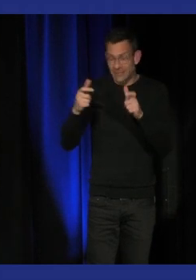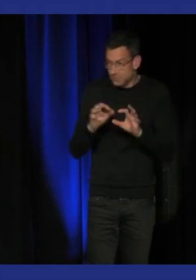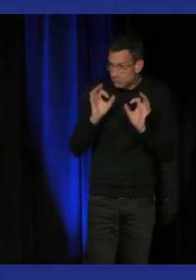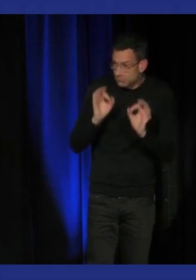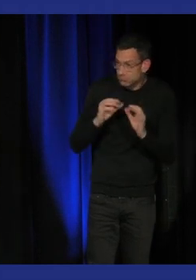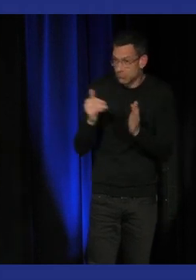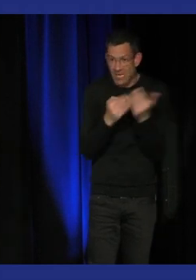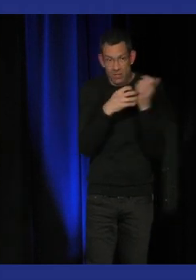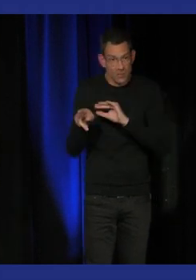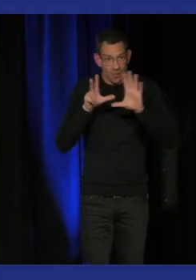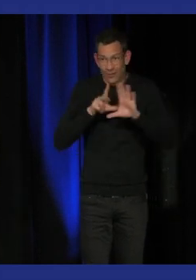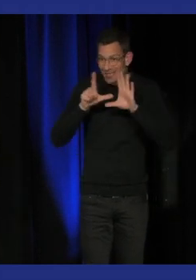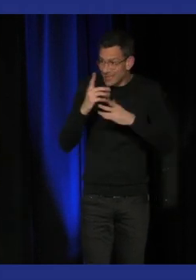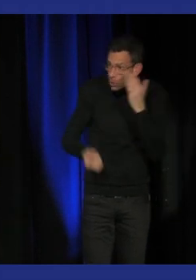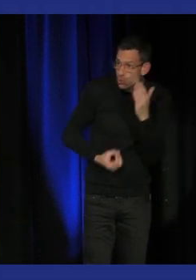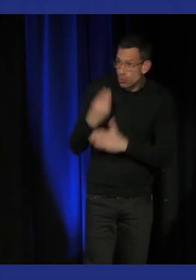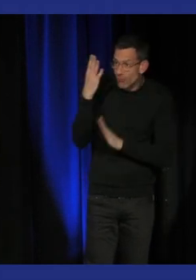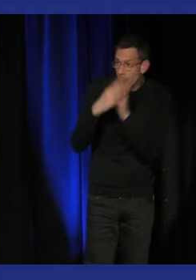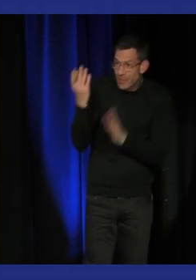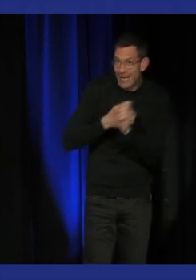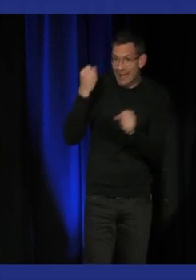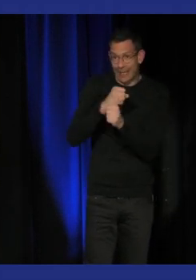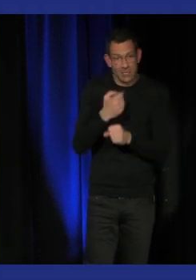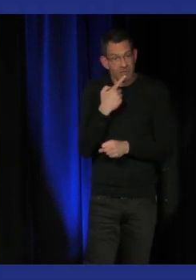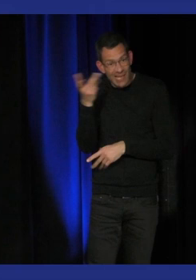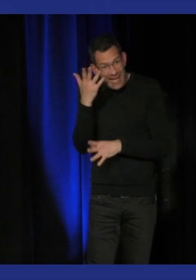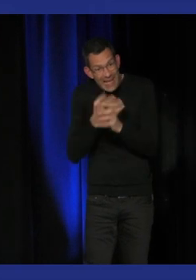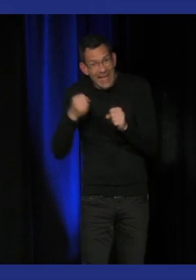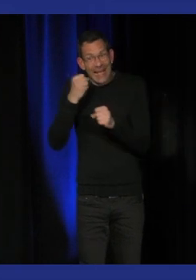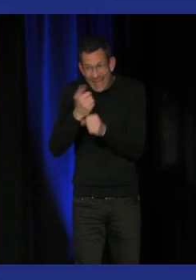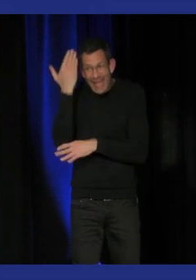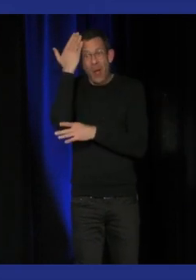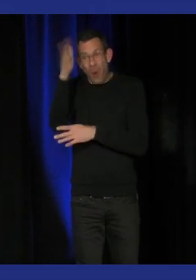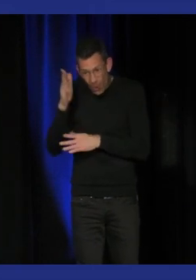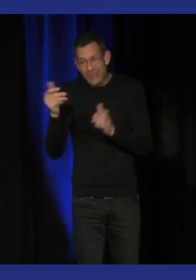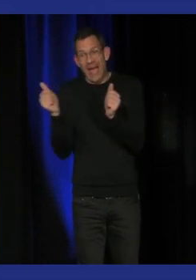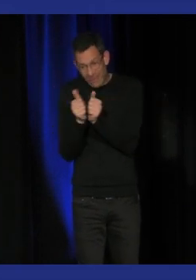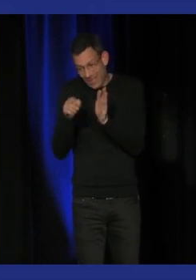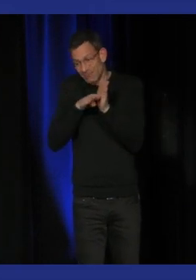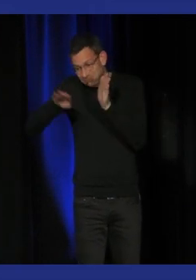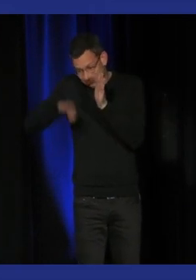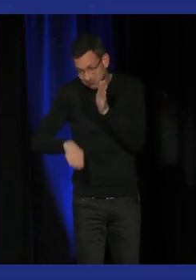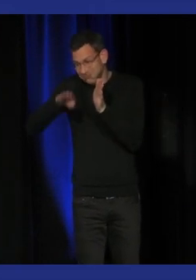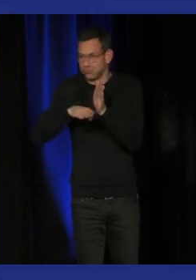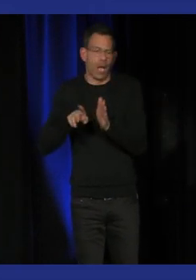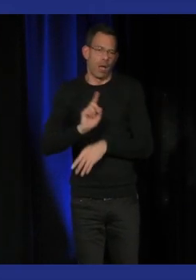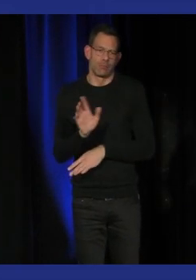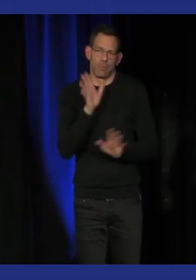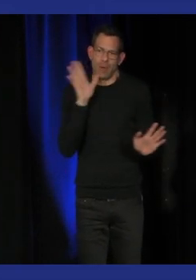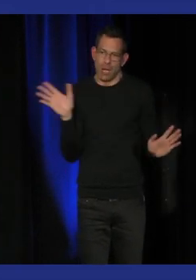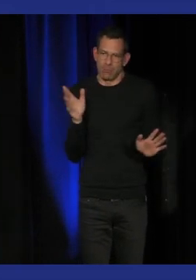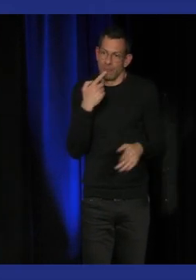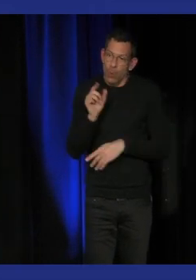nouveau modèle de bus et qui ne pouvait pas en créer un nouveau directement. Il fallait attendre qu'il